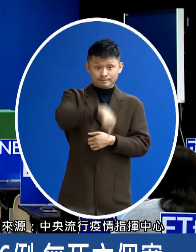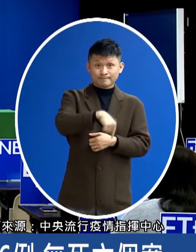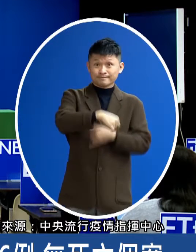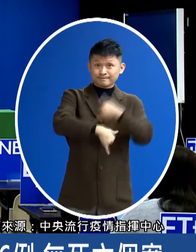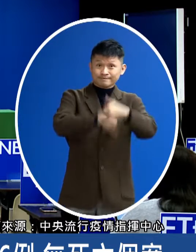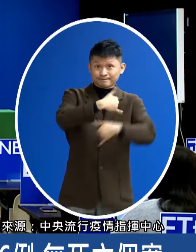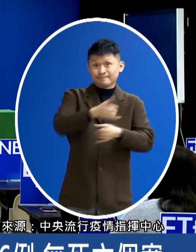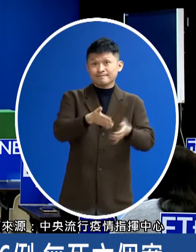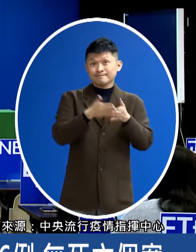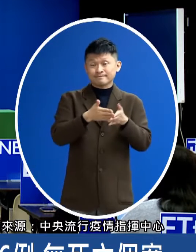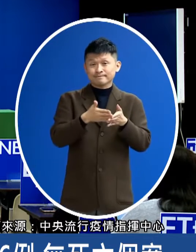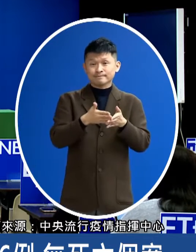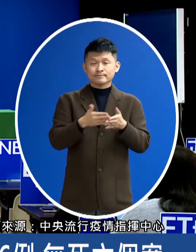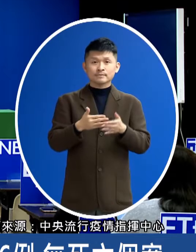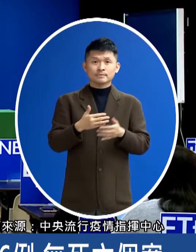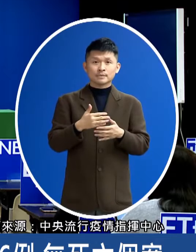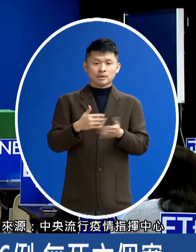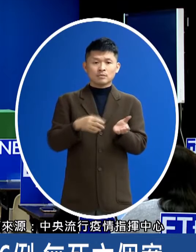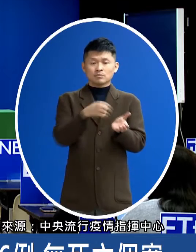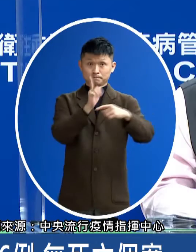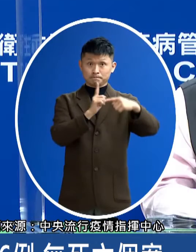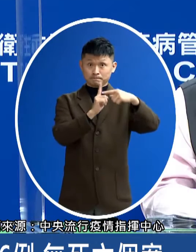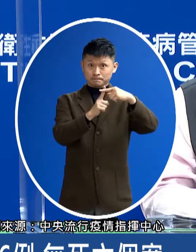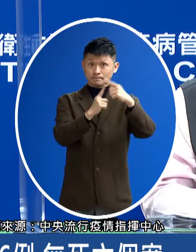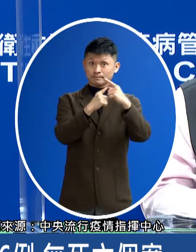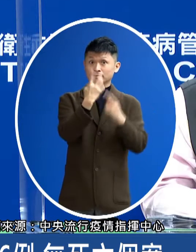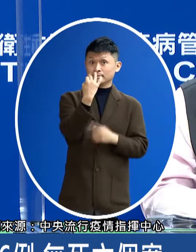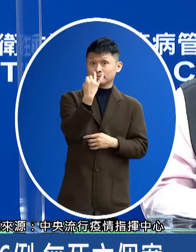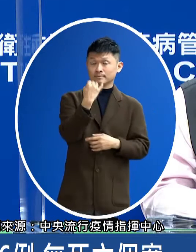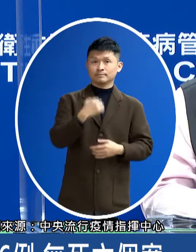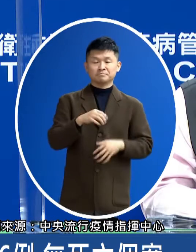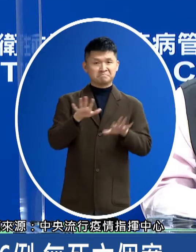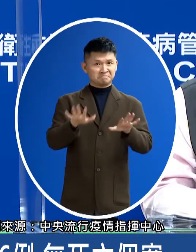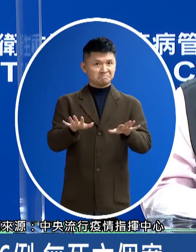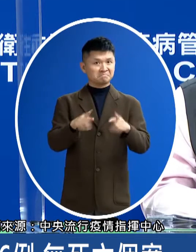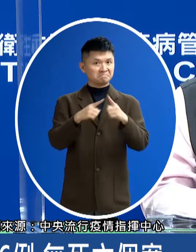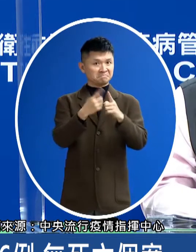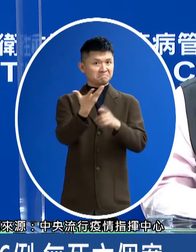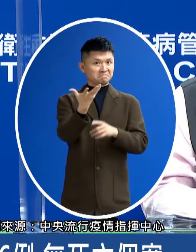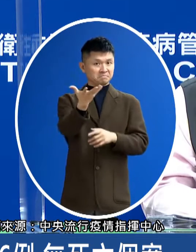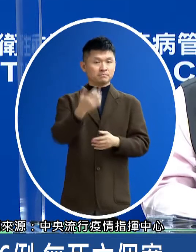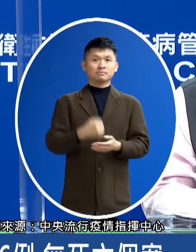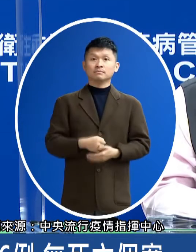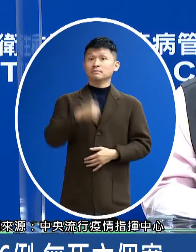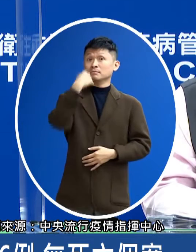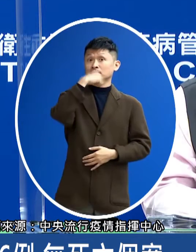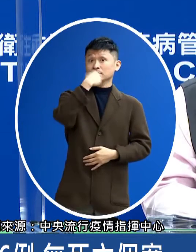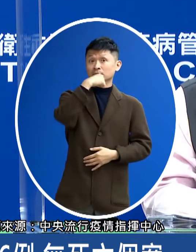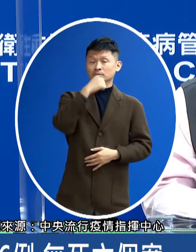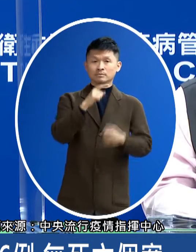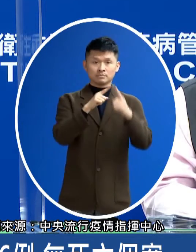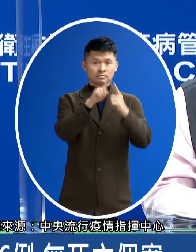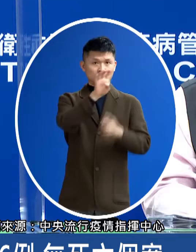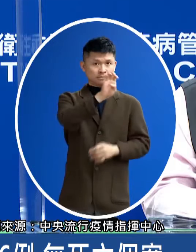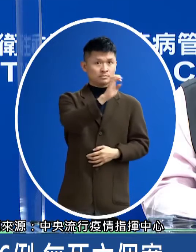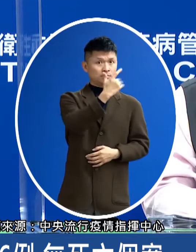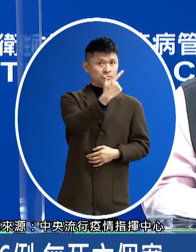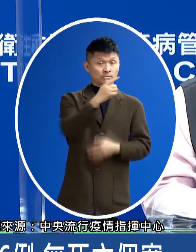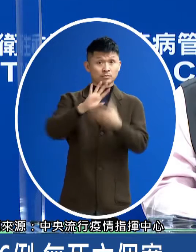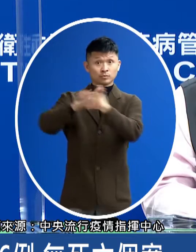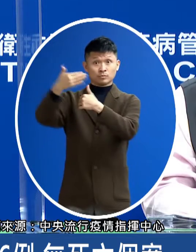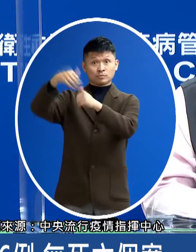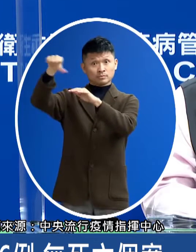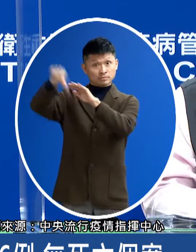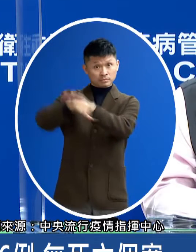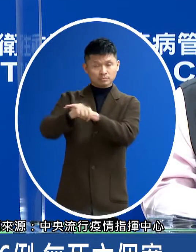您来看疫情指挥中心的稍早画面。 好，那今天病例又比较多，那本土的病例有46例，那境外移